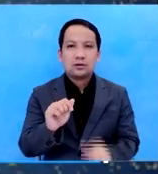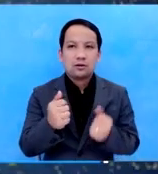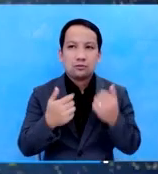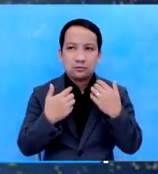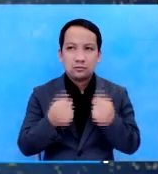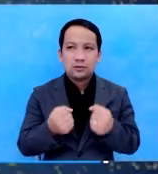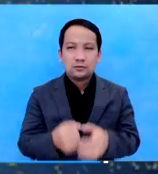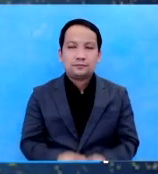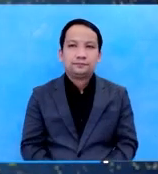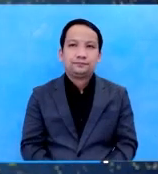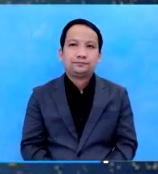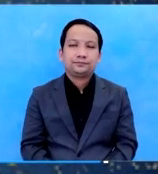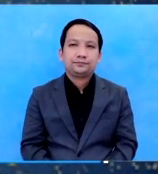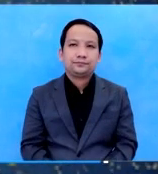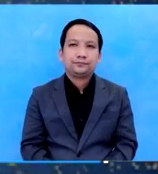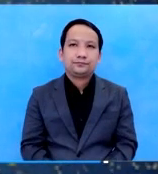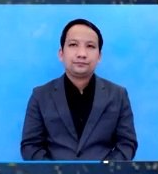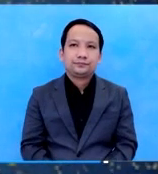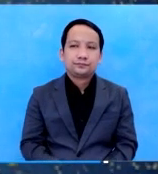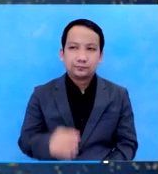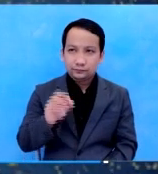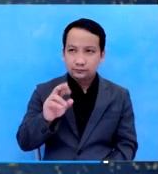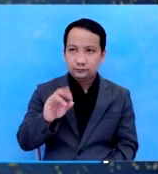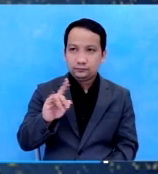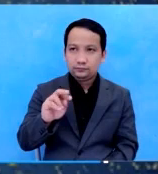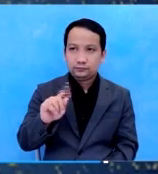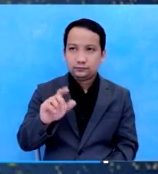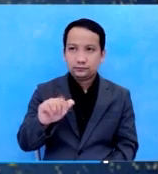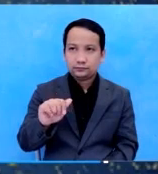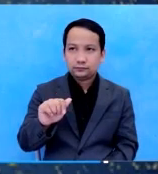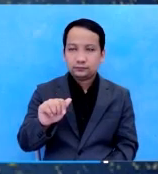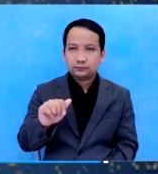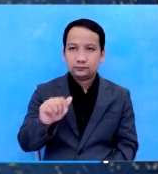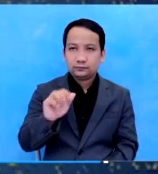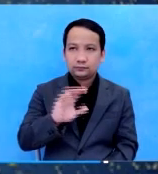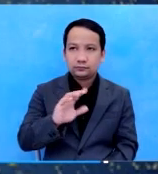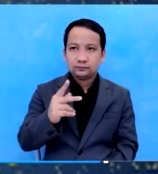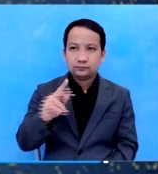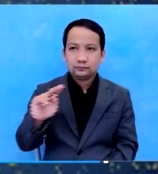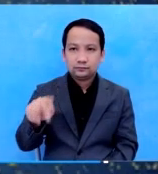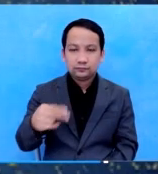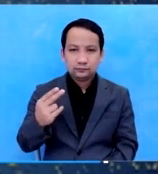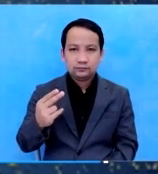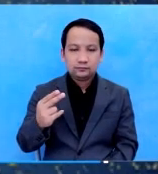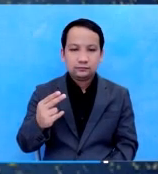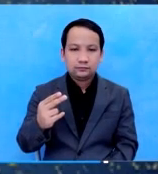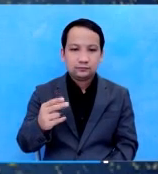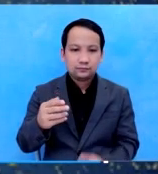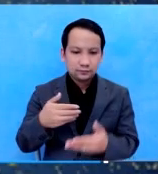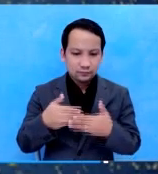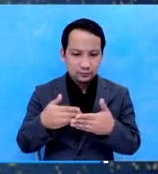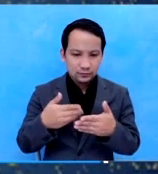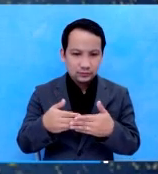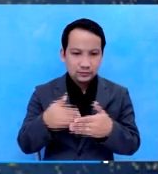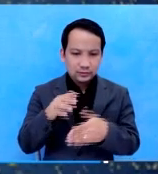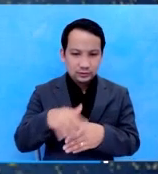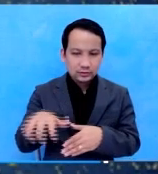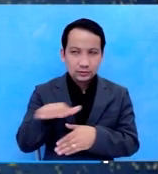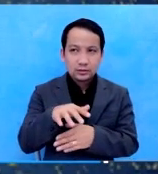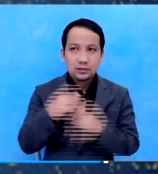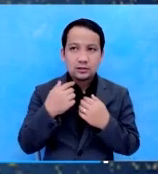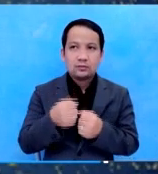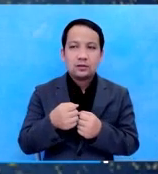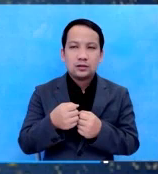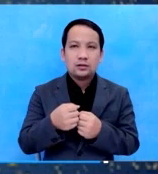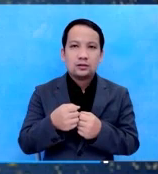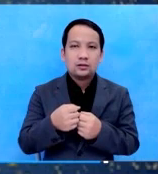Si Typhoon Florita nagsimula din ng 55 kilometers per hour at unti-unting lumakas sa Gretchen,